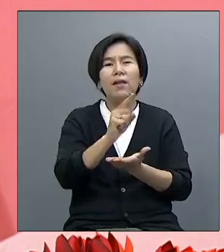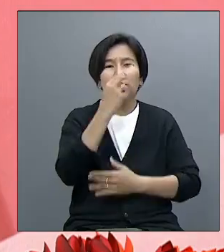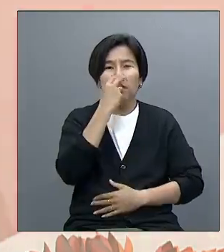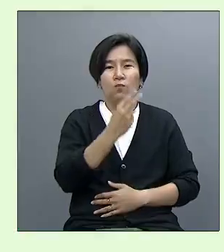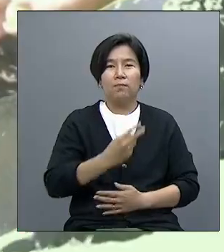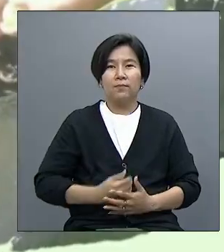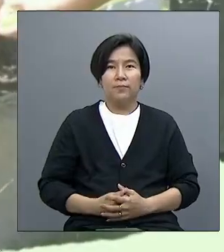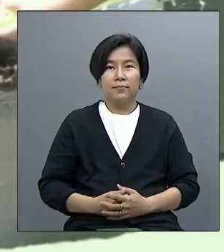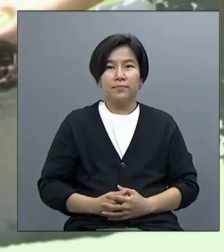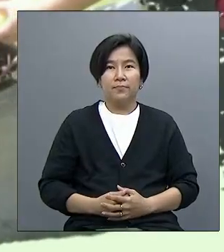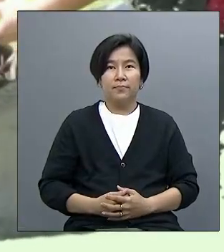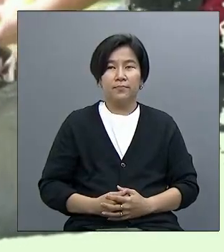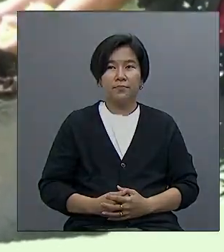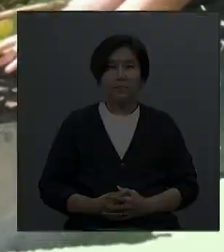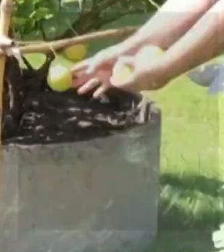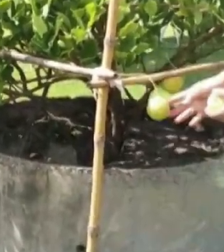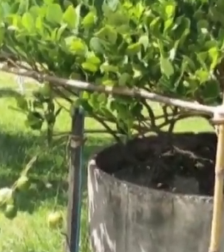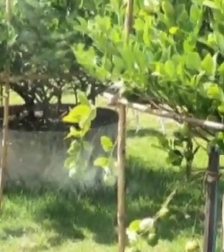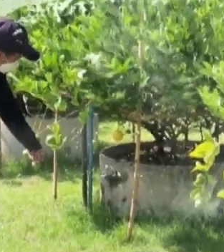ครับ